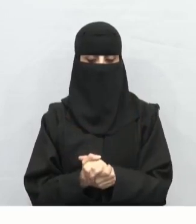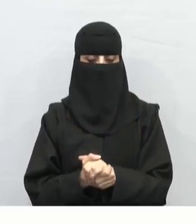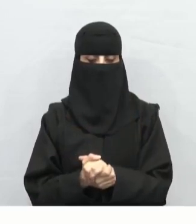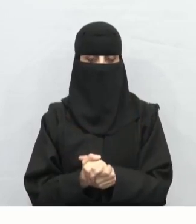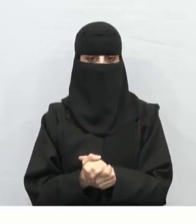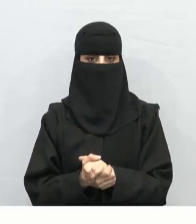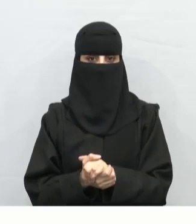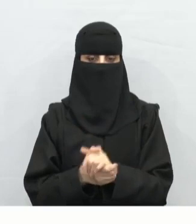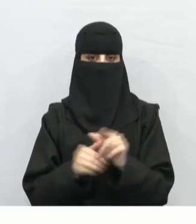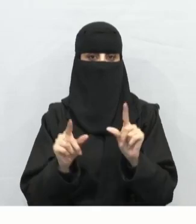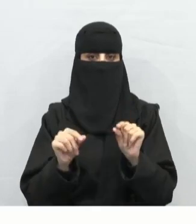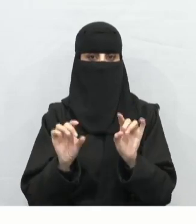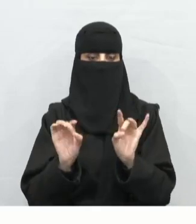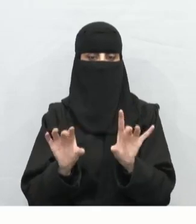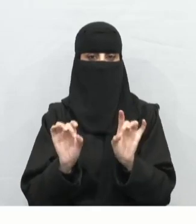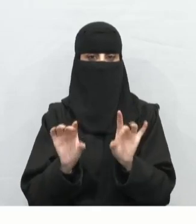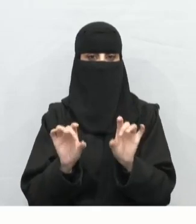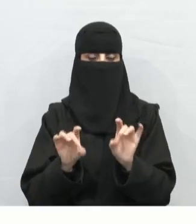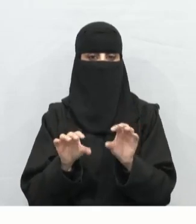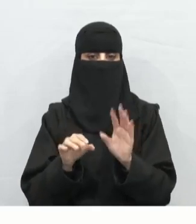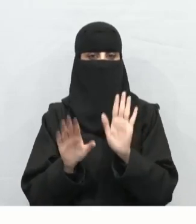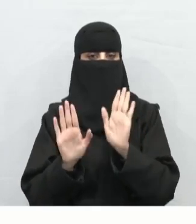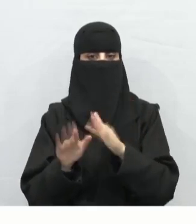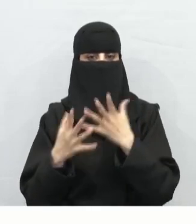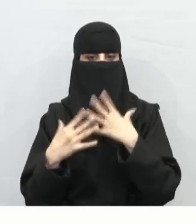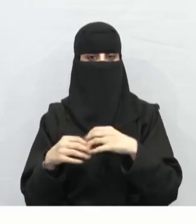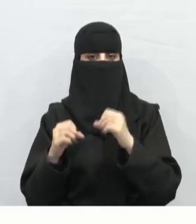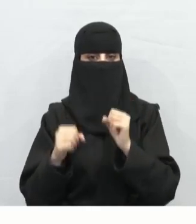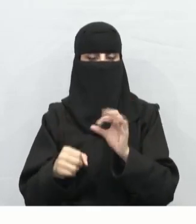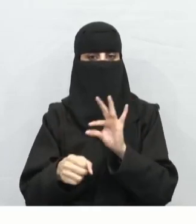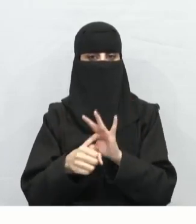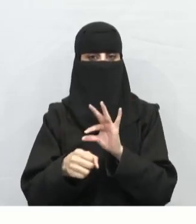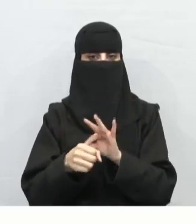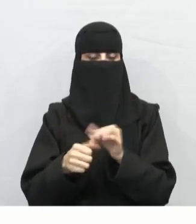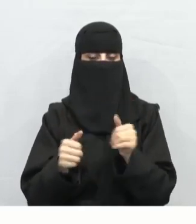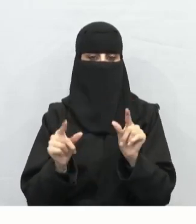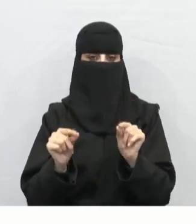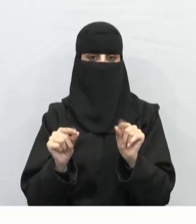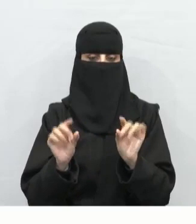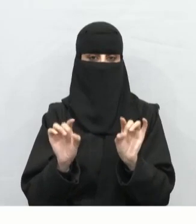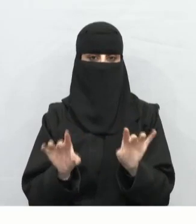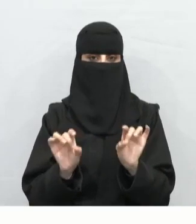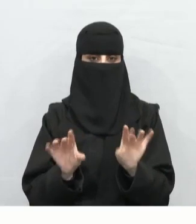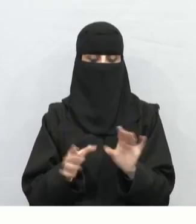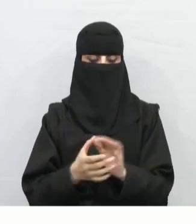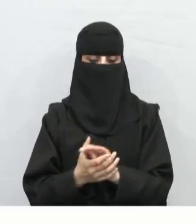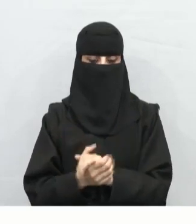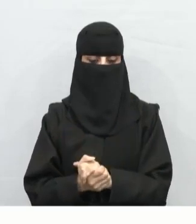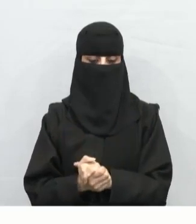احسنتم وبارك الله فيكم فيه شفاء للناس فيه